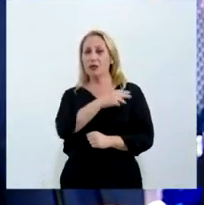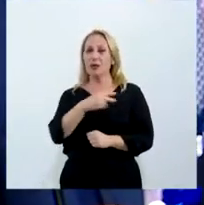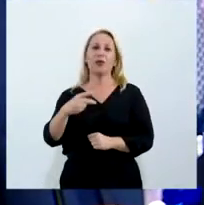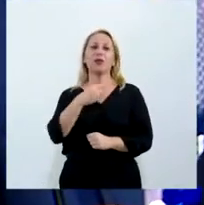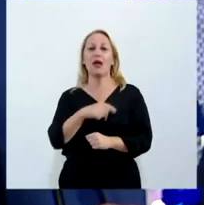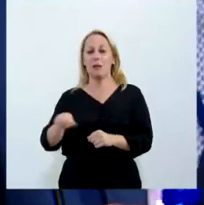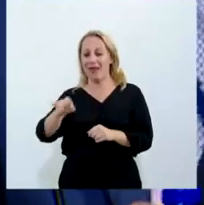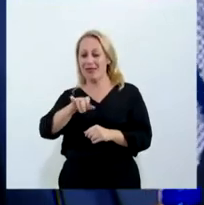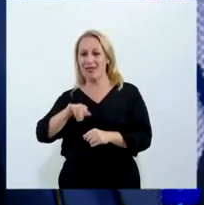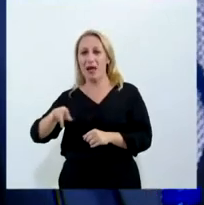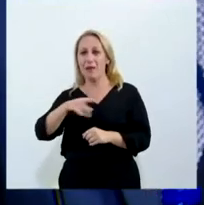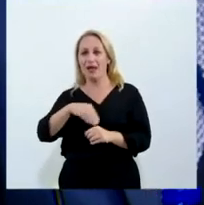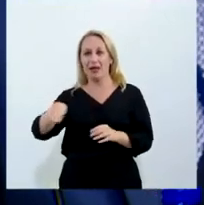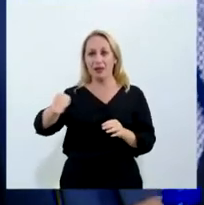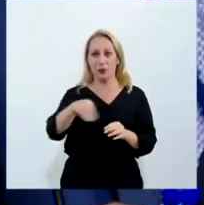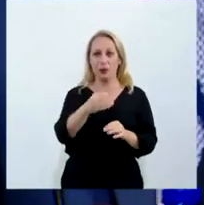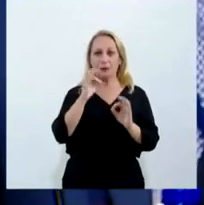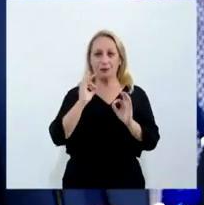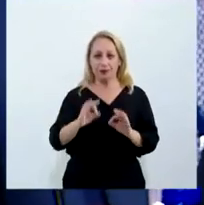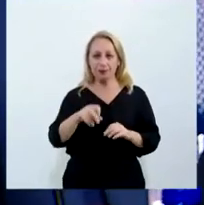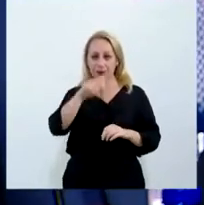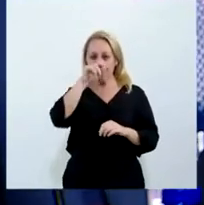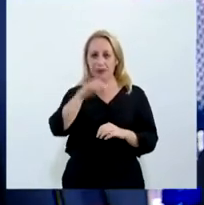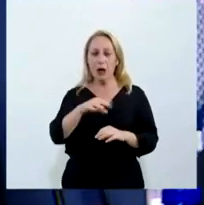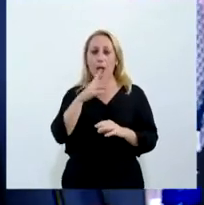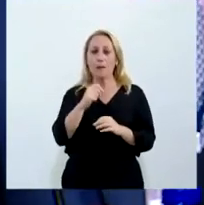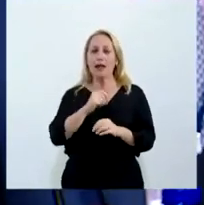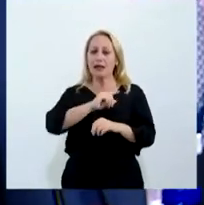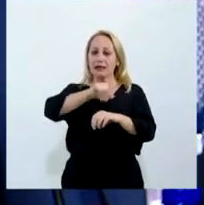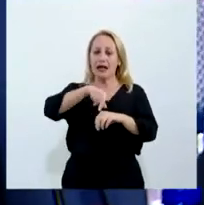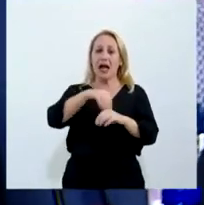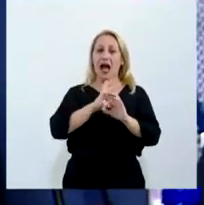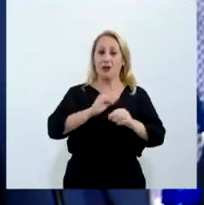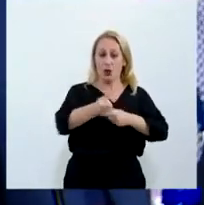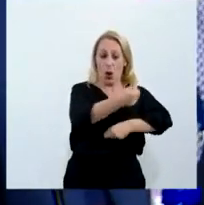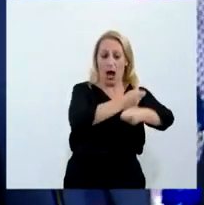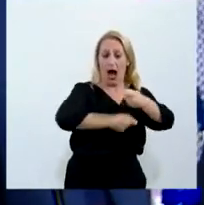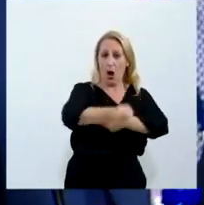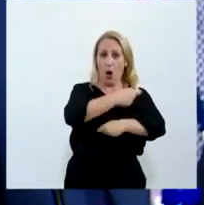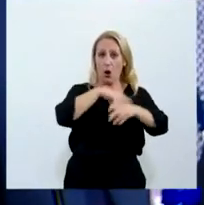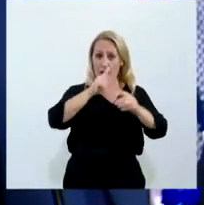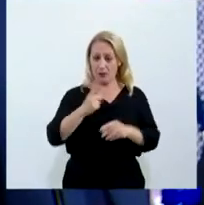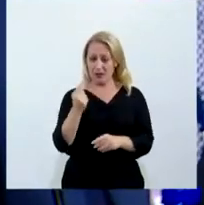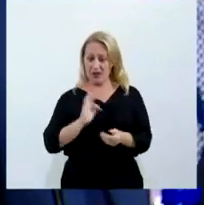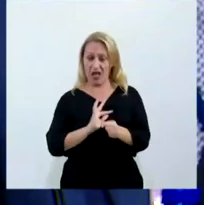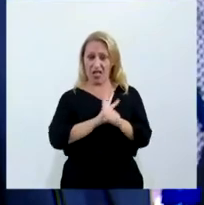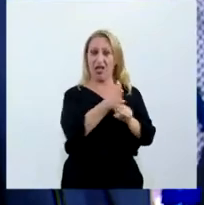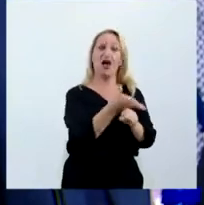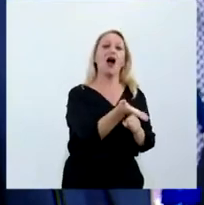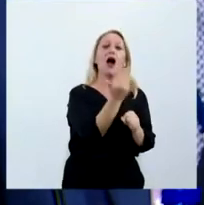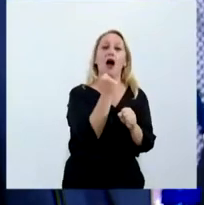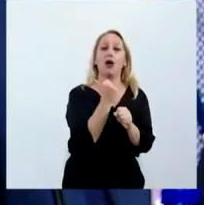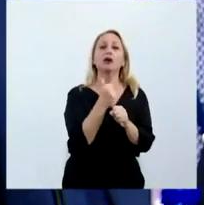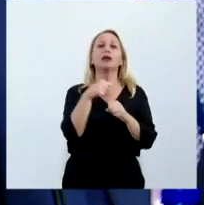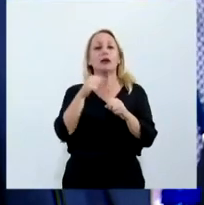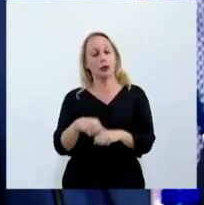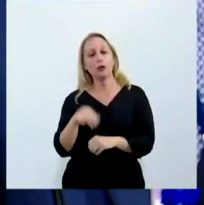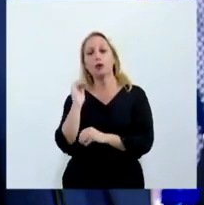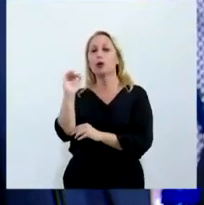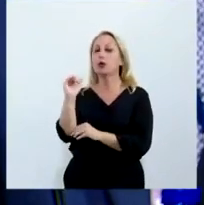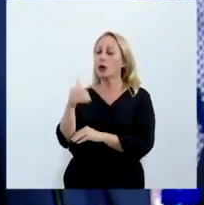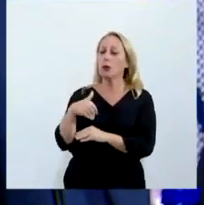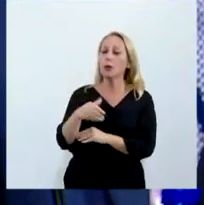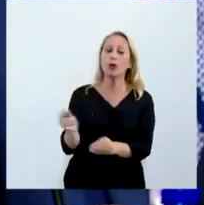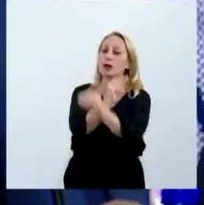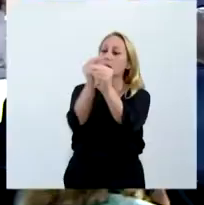ταμιακές μηχανές, επέκταση των ηλεκτρονικών αγορών. Η ερώτησή μου είναι πότε θα δούμε αποτελέσματα και εσείς τι ακριβώς περιμένετε και